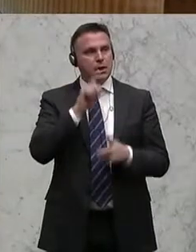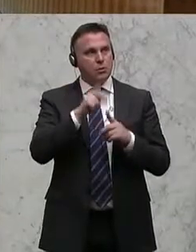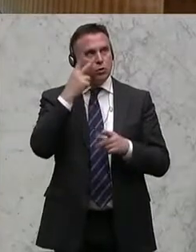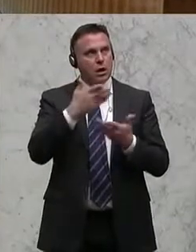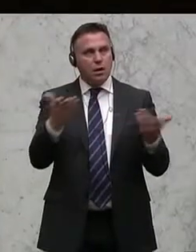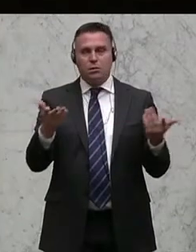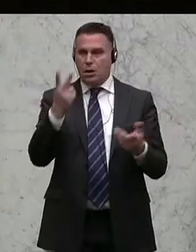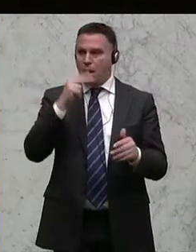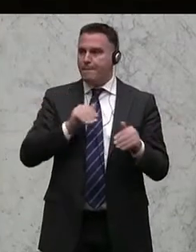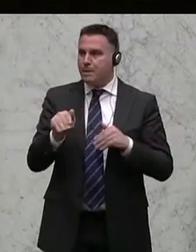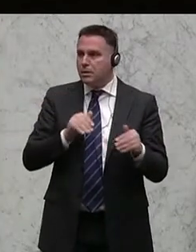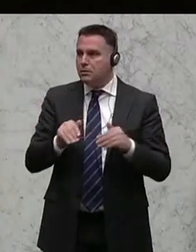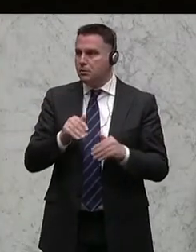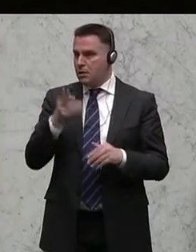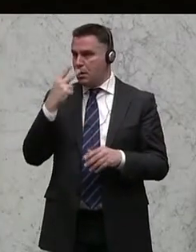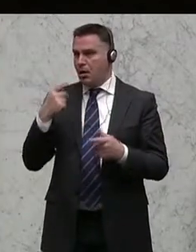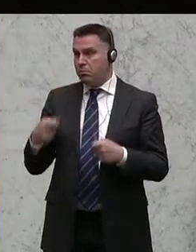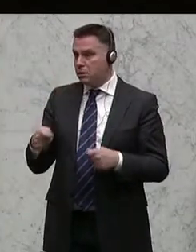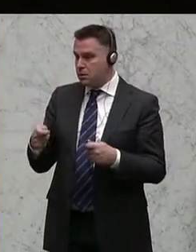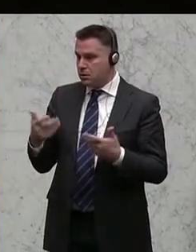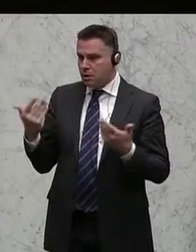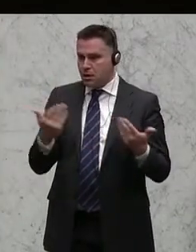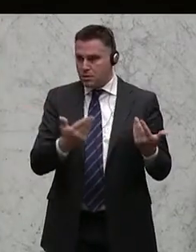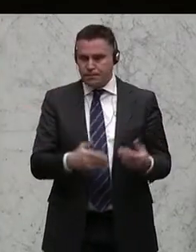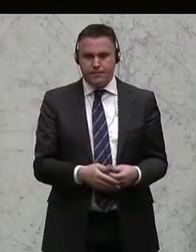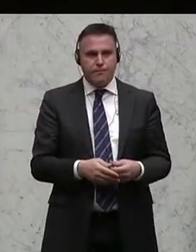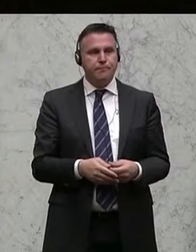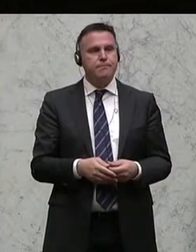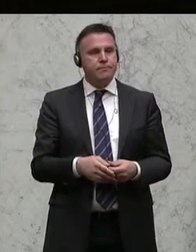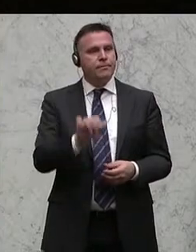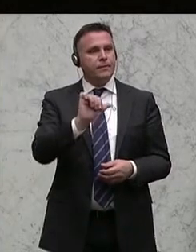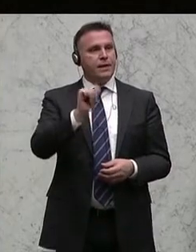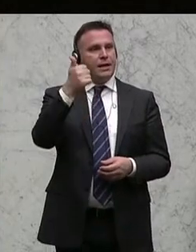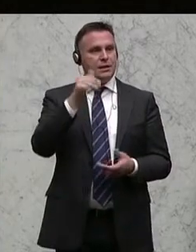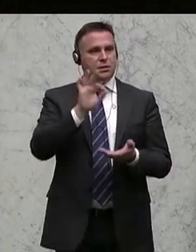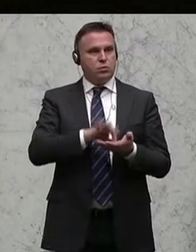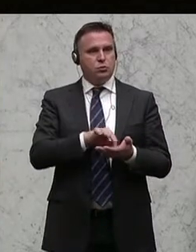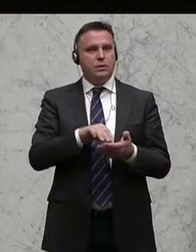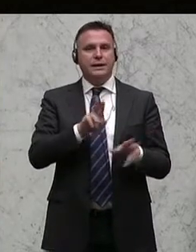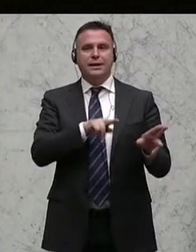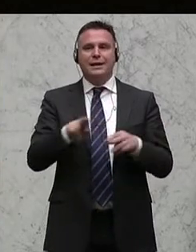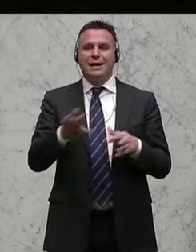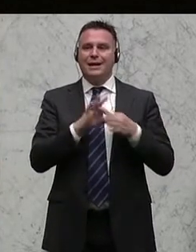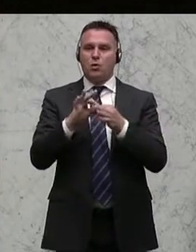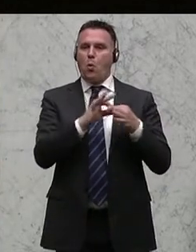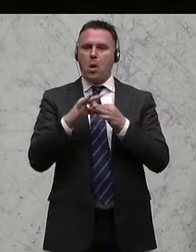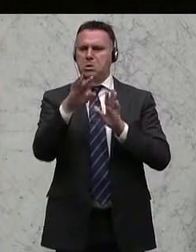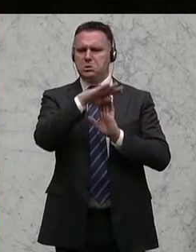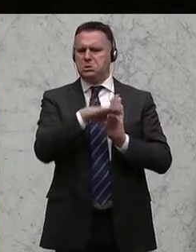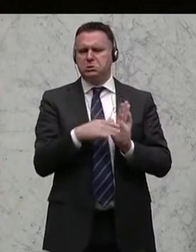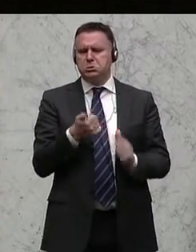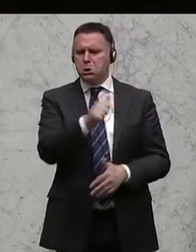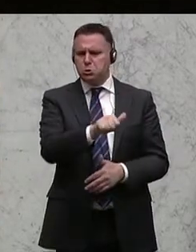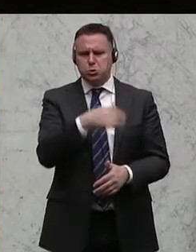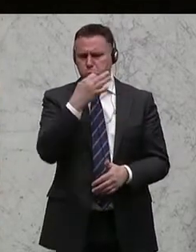Herr Minister, Herr Präsident, zum ersten Punkt zur Regierungsvorlage Gerichtsorganisationsgesetz ist im Prinzip nicht viel